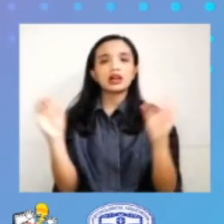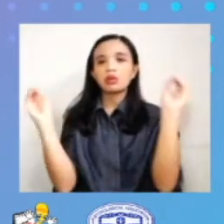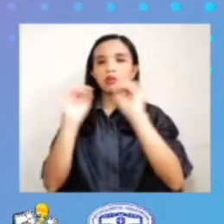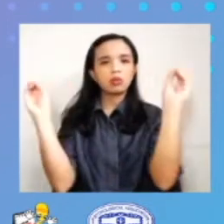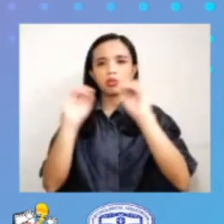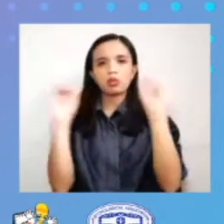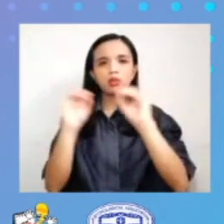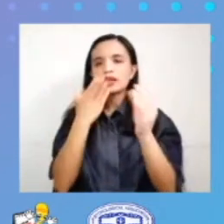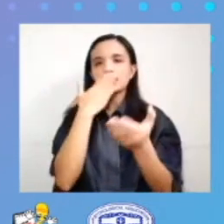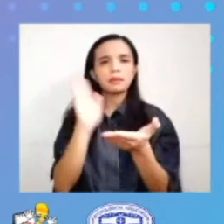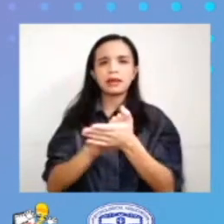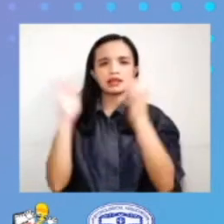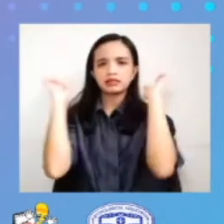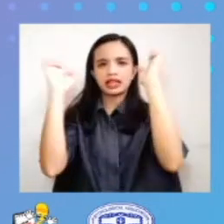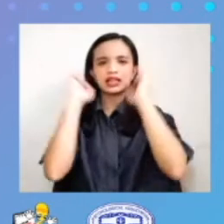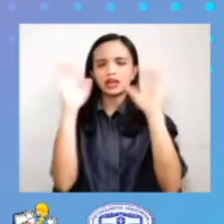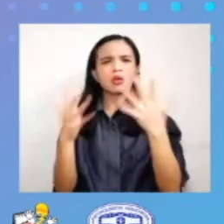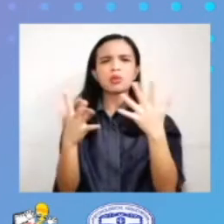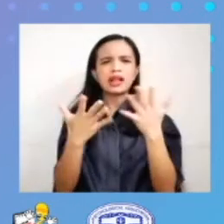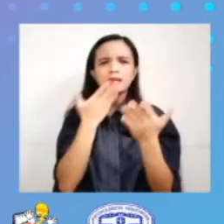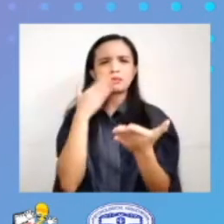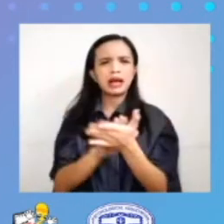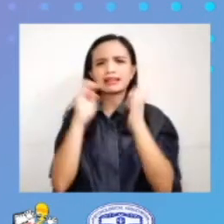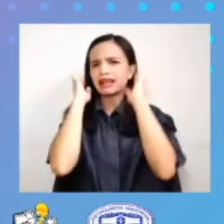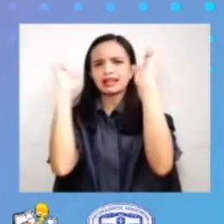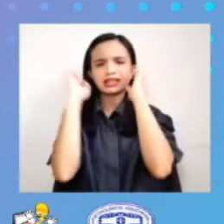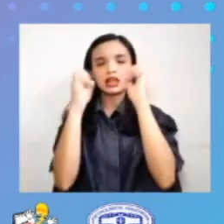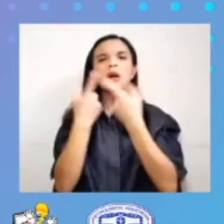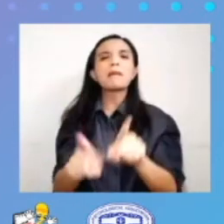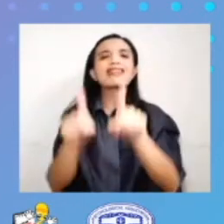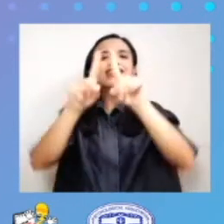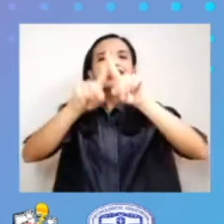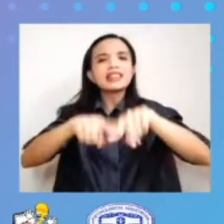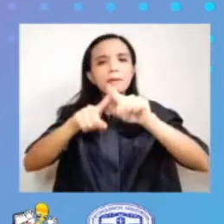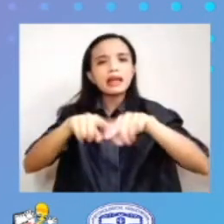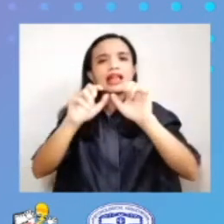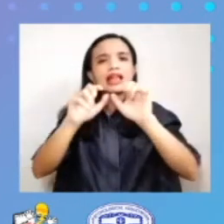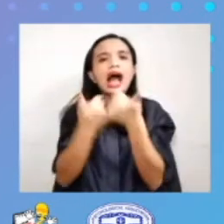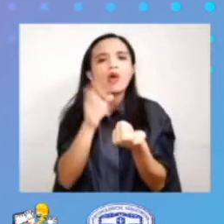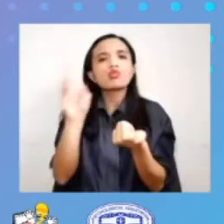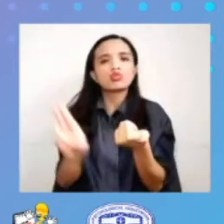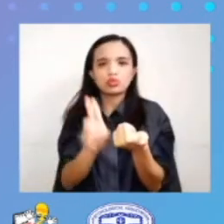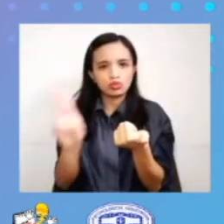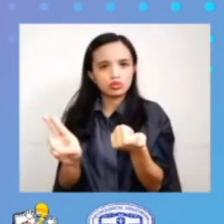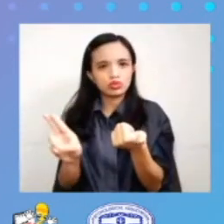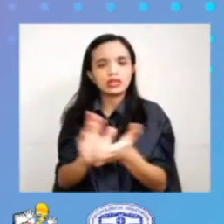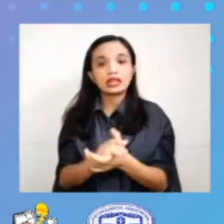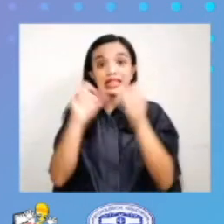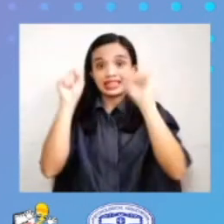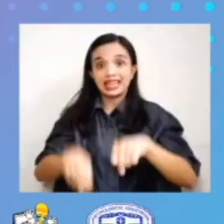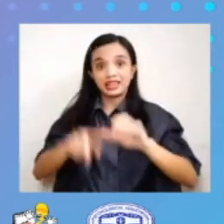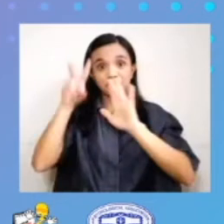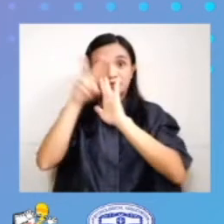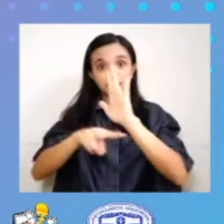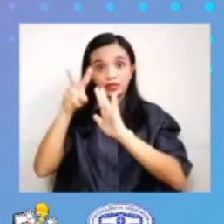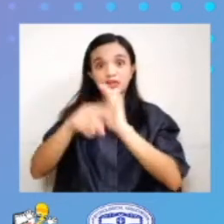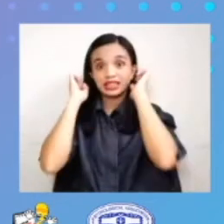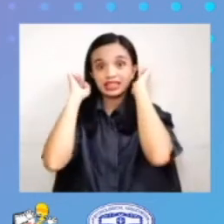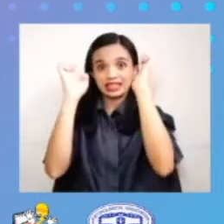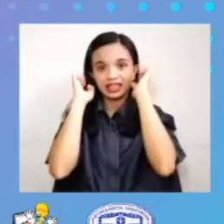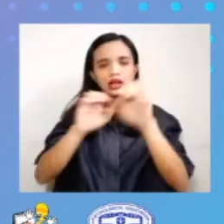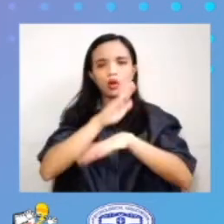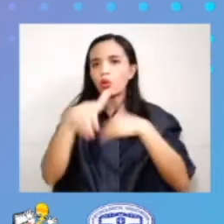pag gagawin talaga natin yung mga challenges. Yan. Gusto ko yung sinabi ni Coach Julia talaga. Okay. So ayan, eto